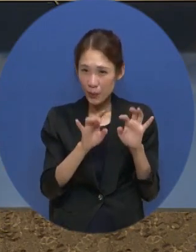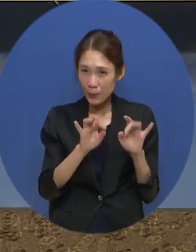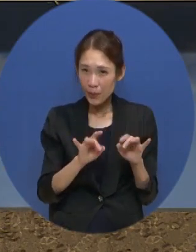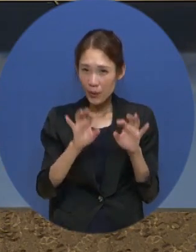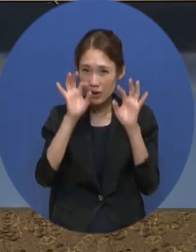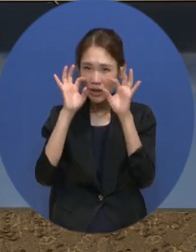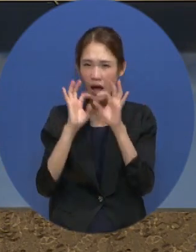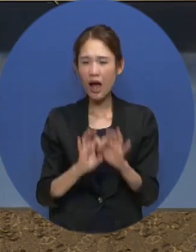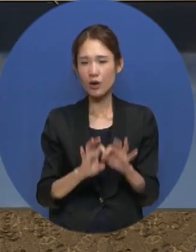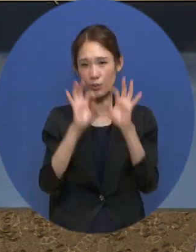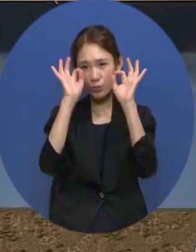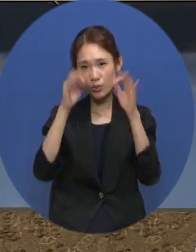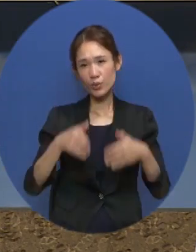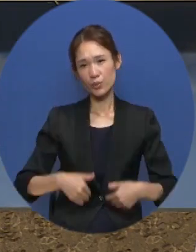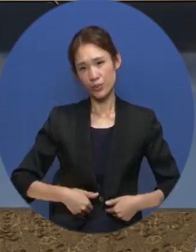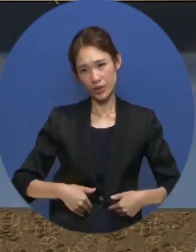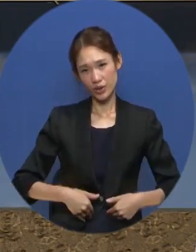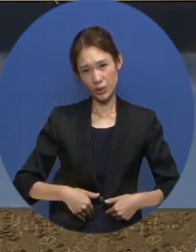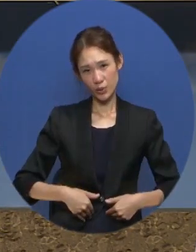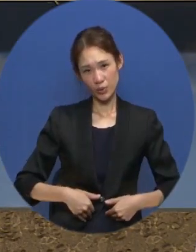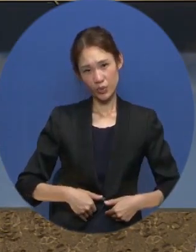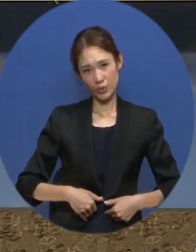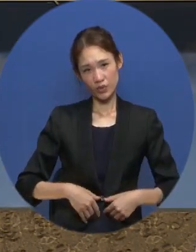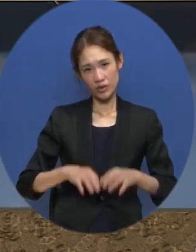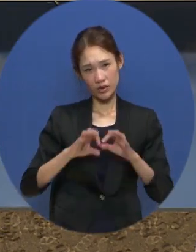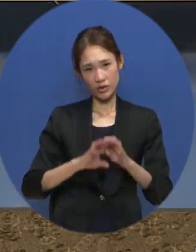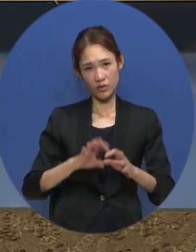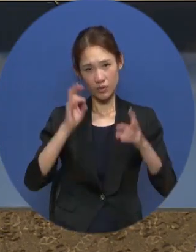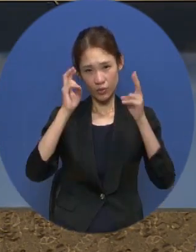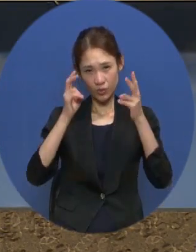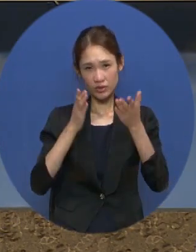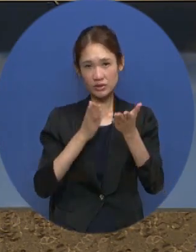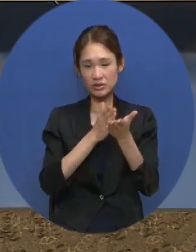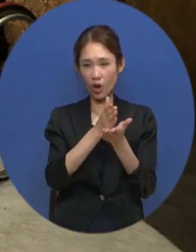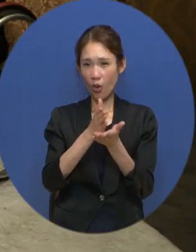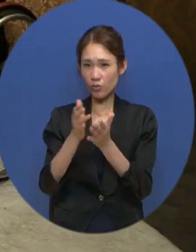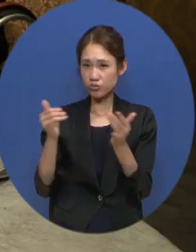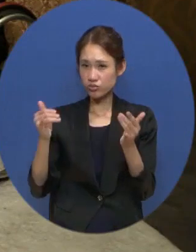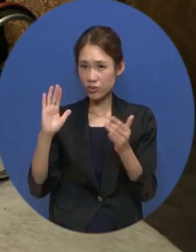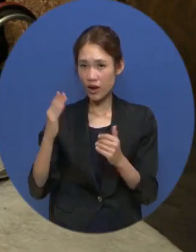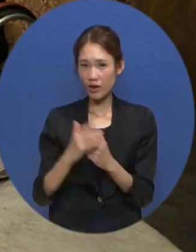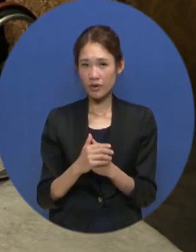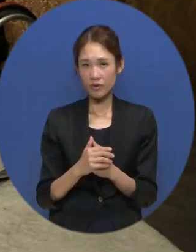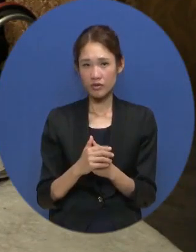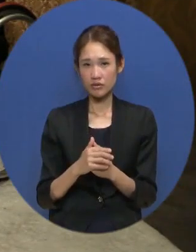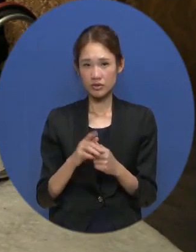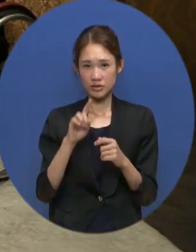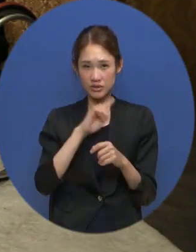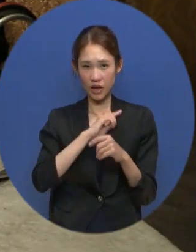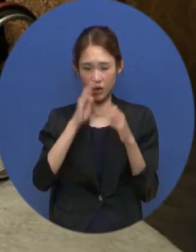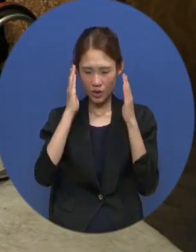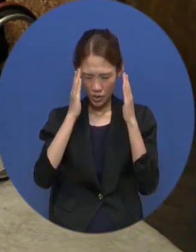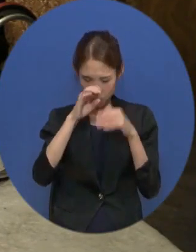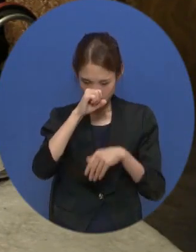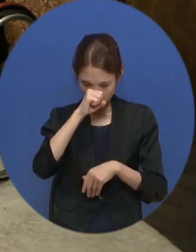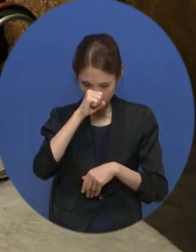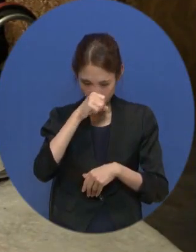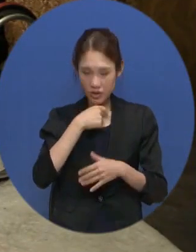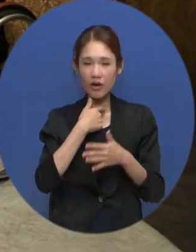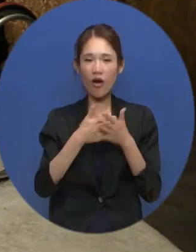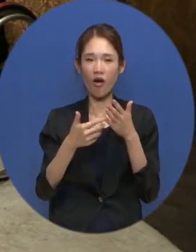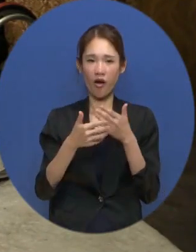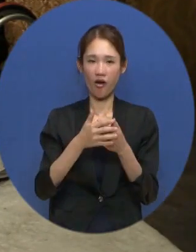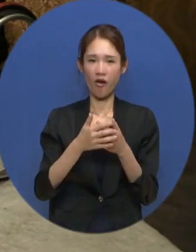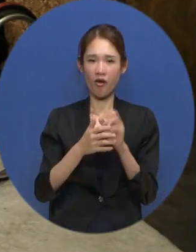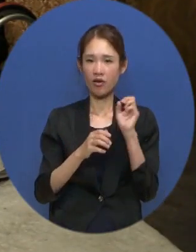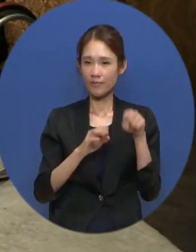그걸 계속 보다 보면은 그 기업이나 업종의 전문가가 될 수가 있거든요. 제일 좋은 공부는 경험이라고 하니까요. 맞습니다.